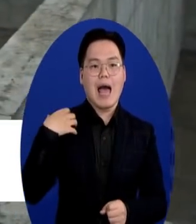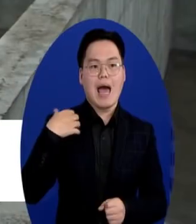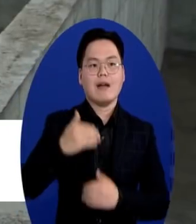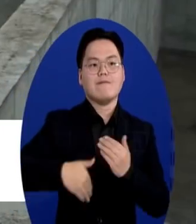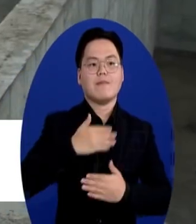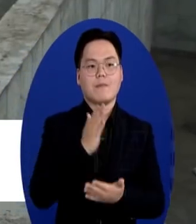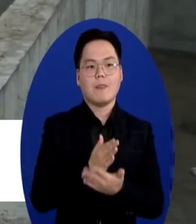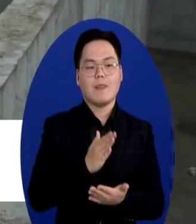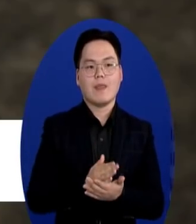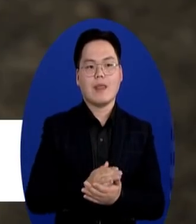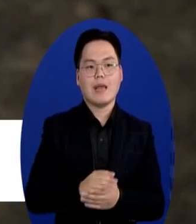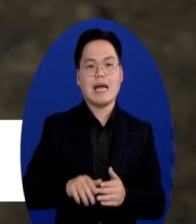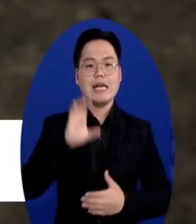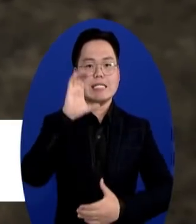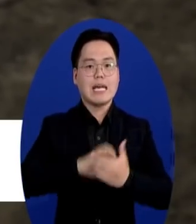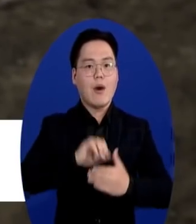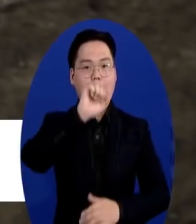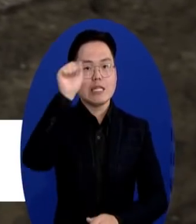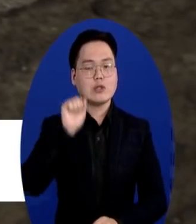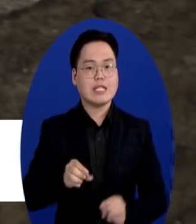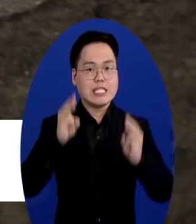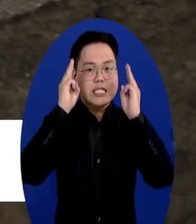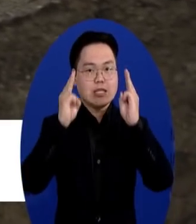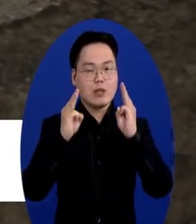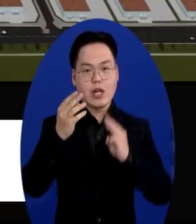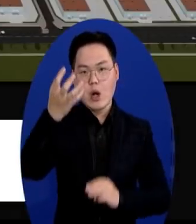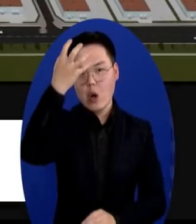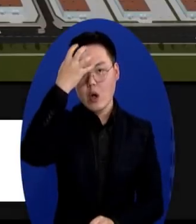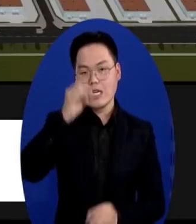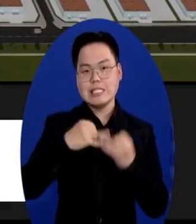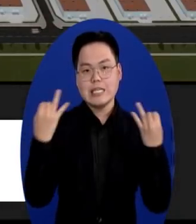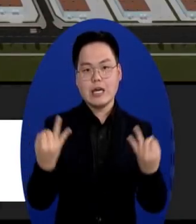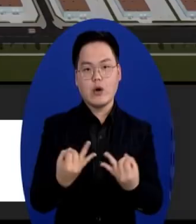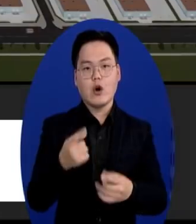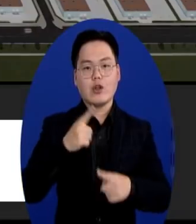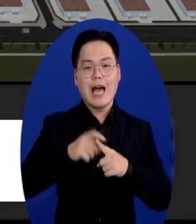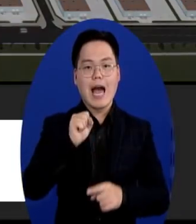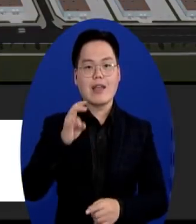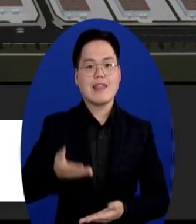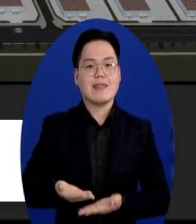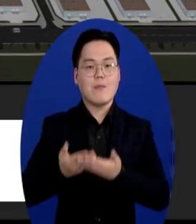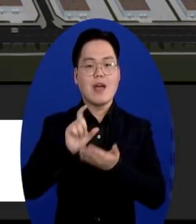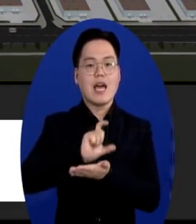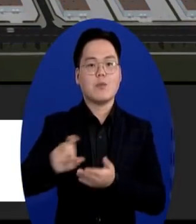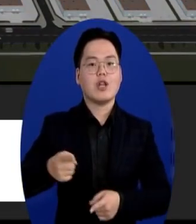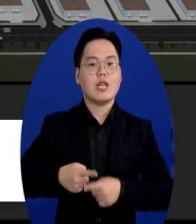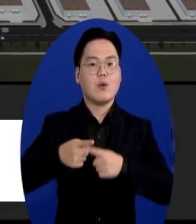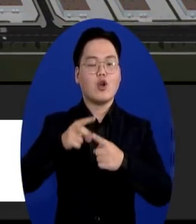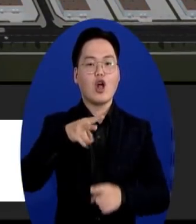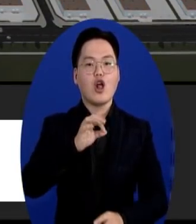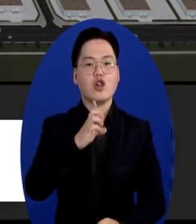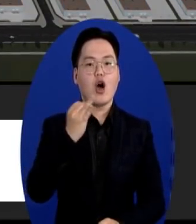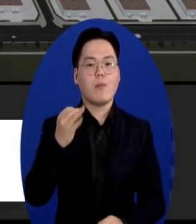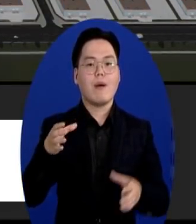урагшлуулсан байна. Цаашдаа санхүүгийн асуудлыг шийдвэрлэх чиглэлд улсыг хурлах хөдөө аж ахуйн хөгжлийг дэмжих экспортыг нэмэгдүүлэх лобби бүлэг